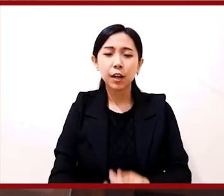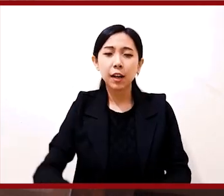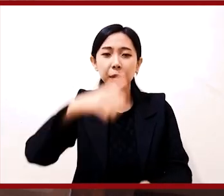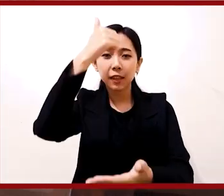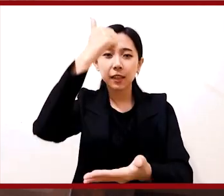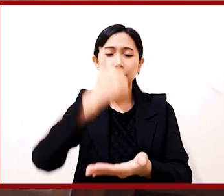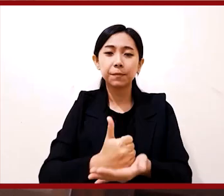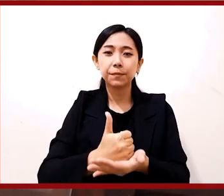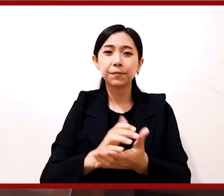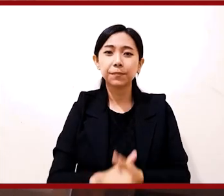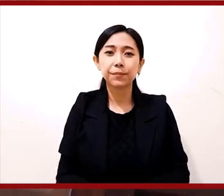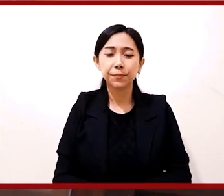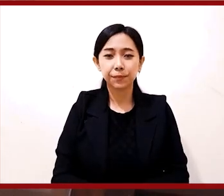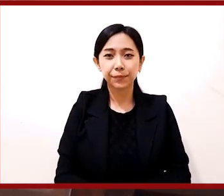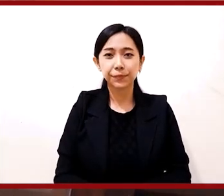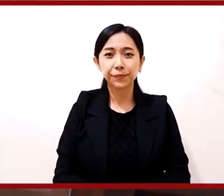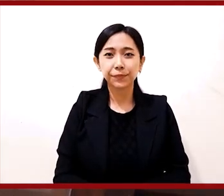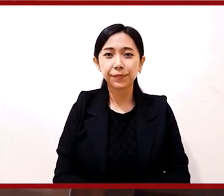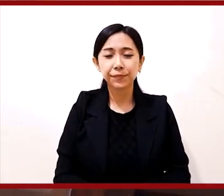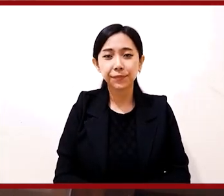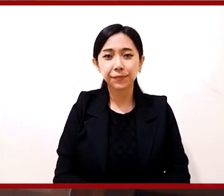mengucap syukur. Amin.